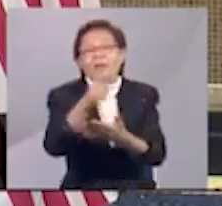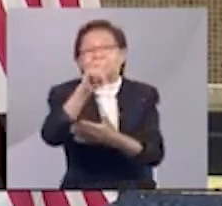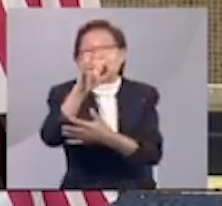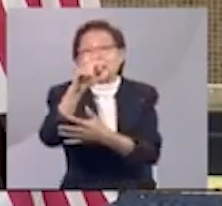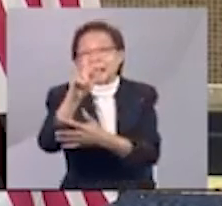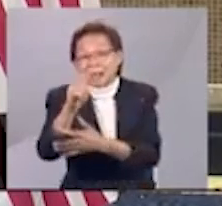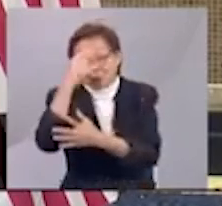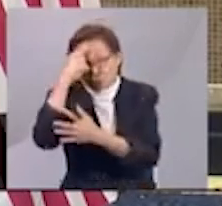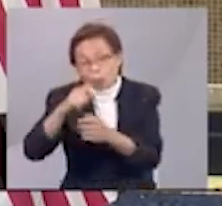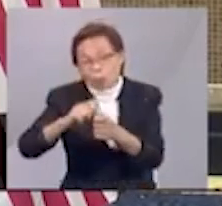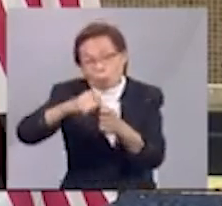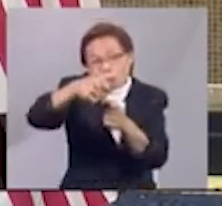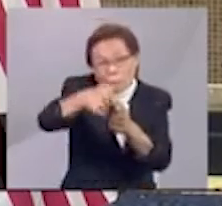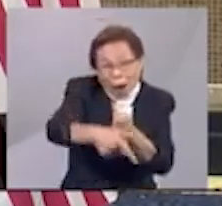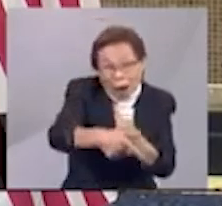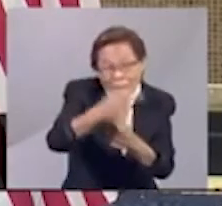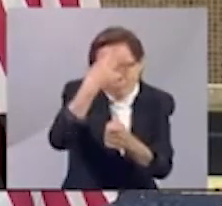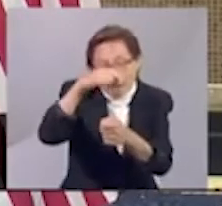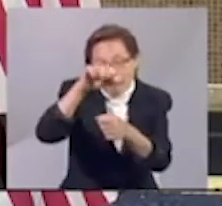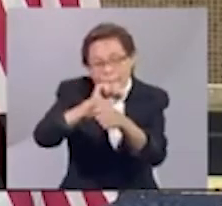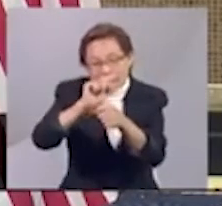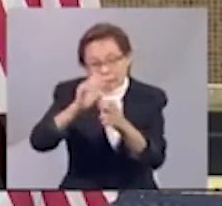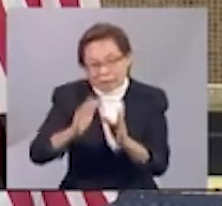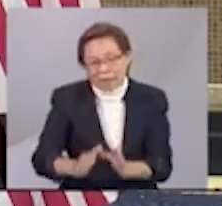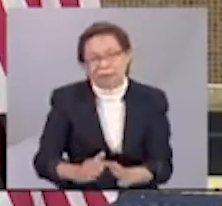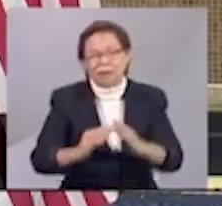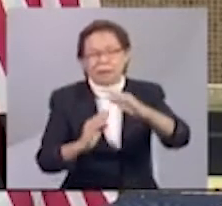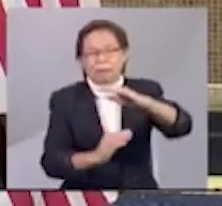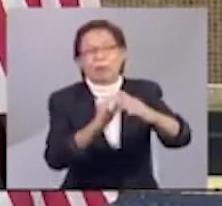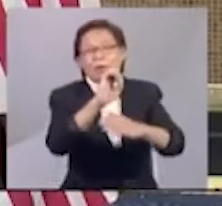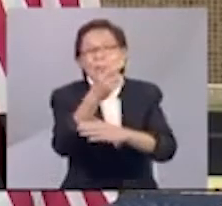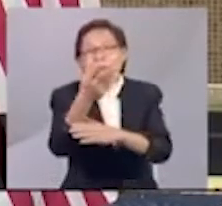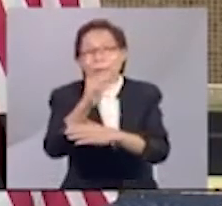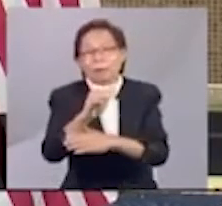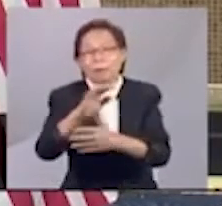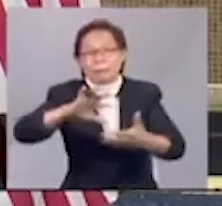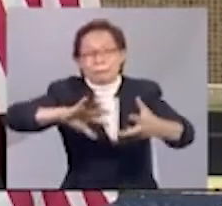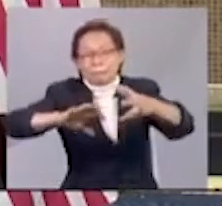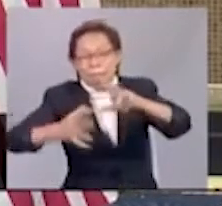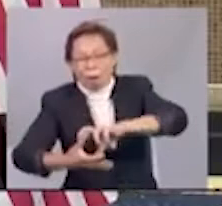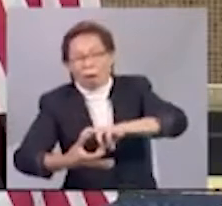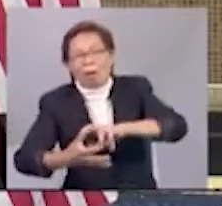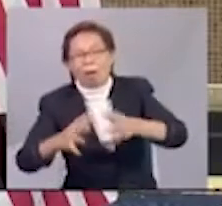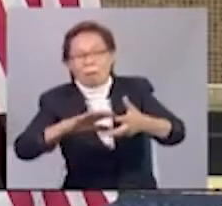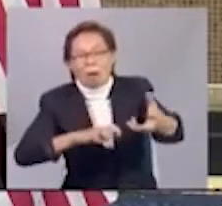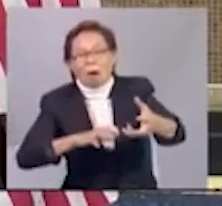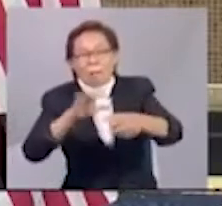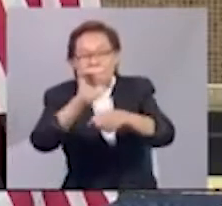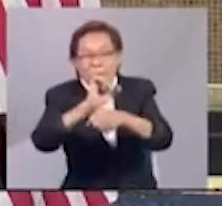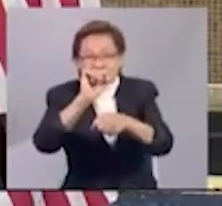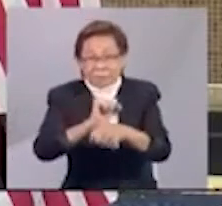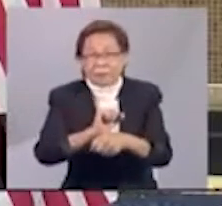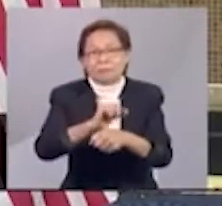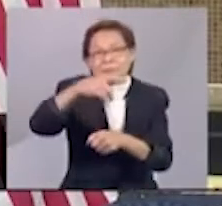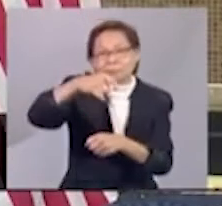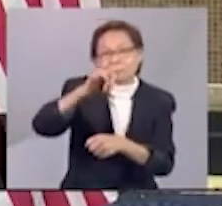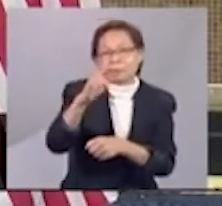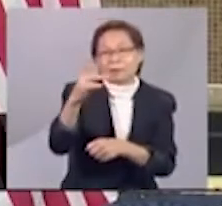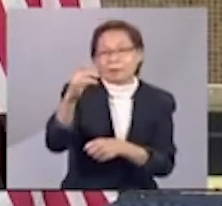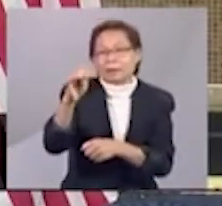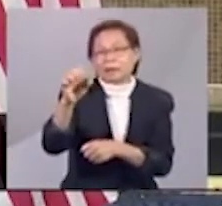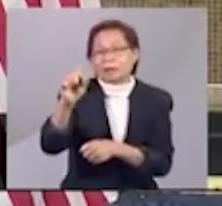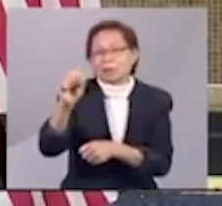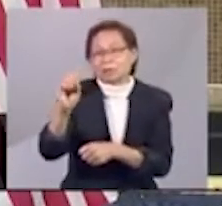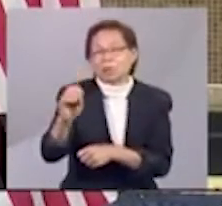untuk mencari ROM bagi pekerjanya di bawah skim bencana pekerjaan perkeo dan